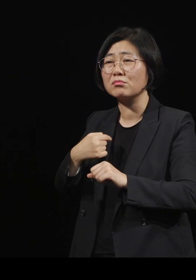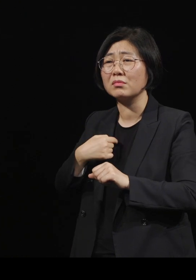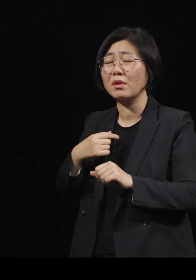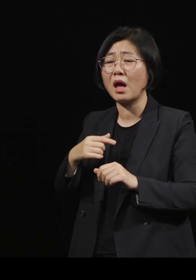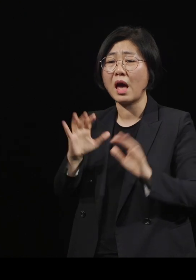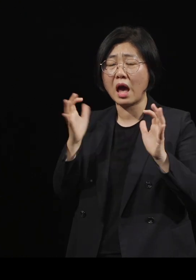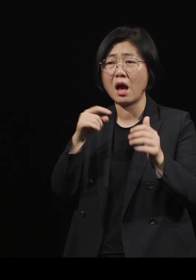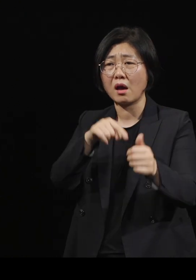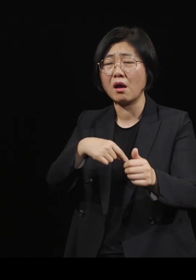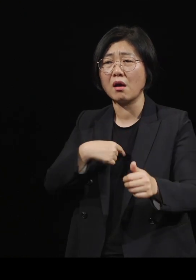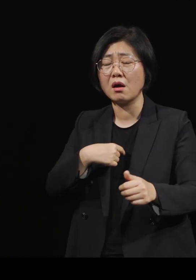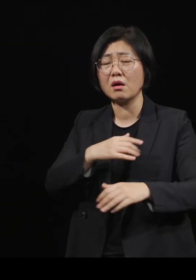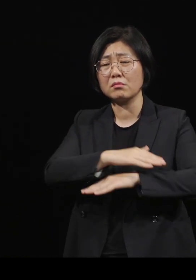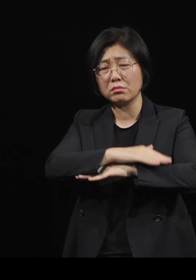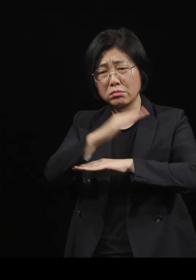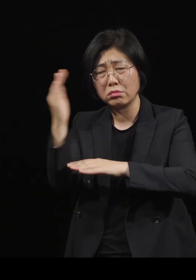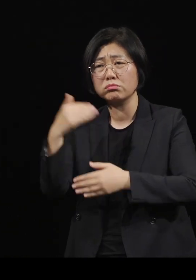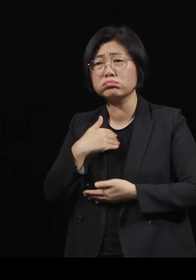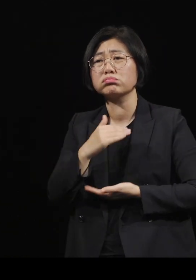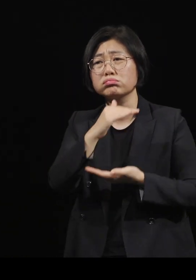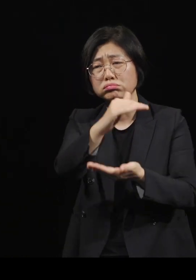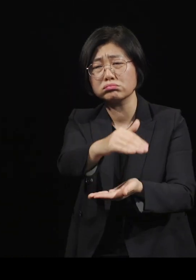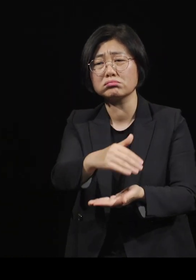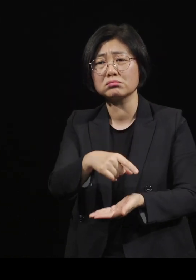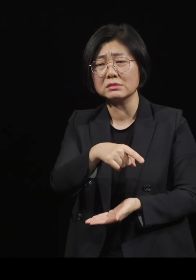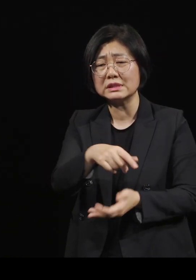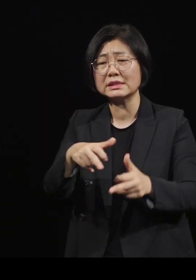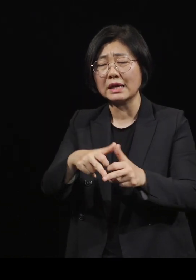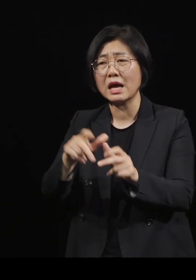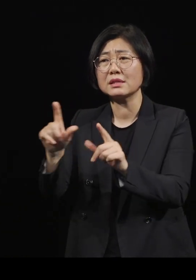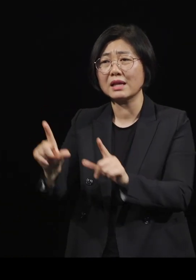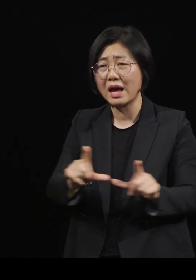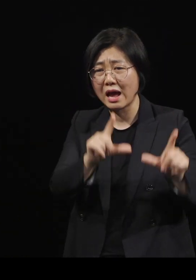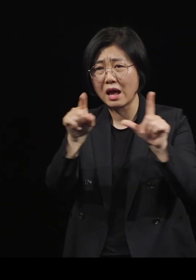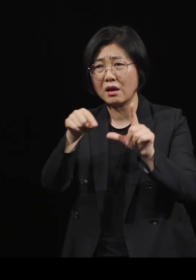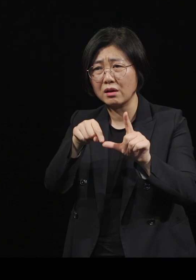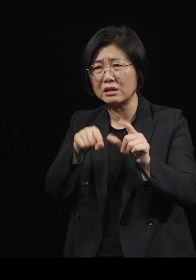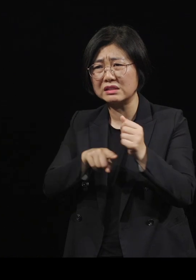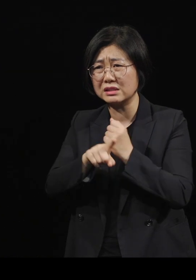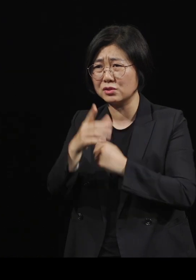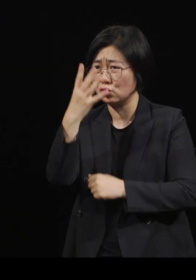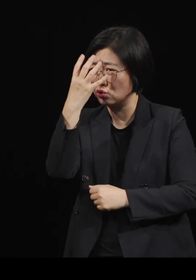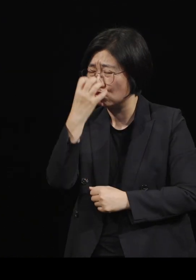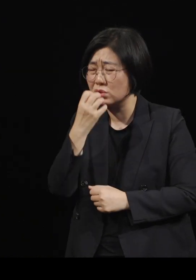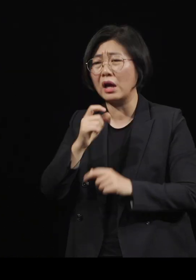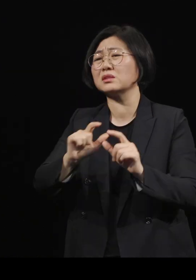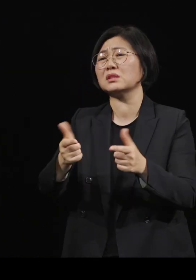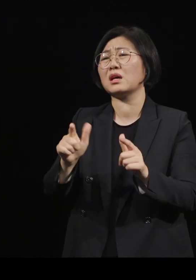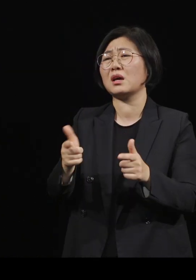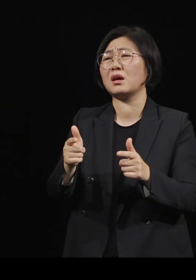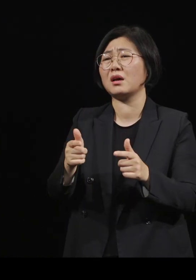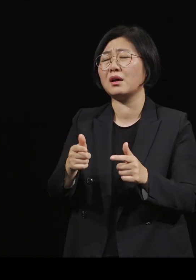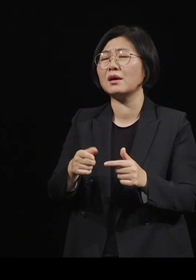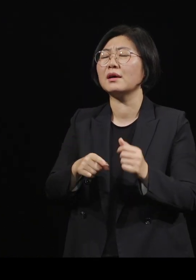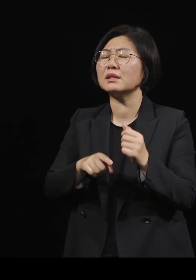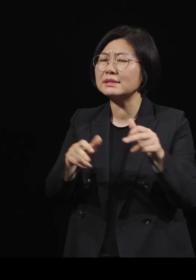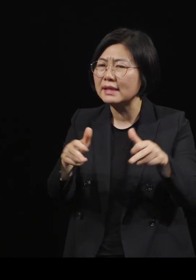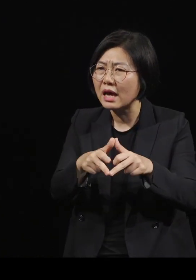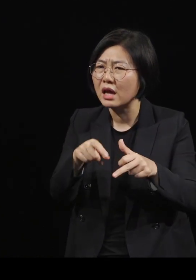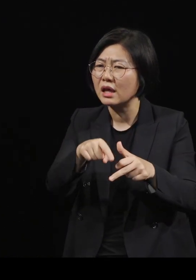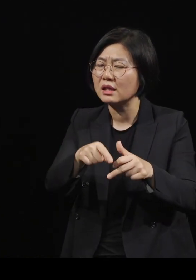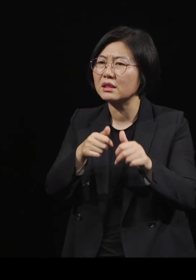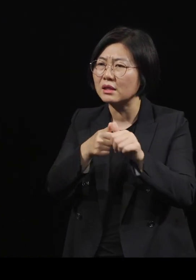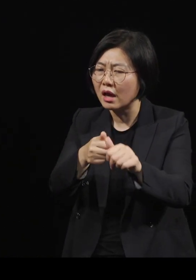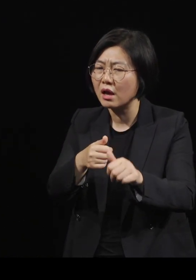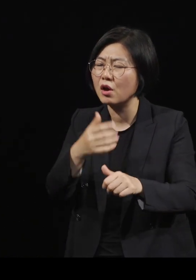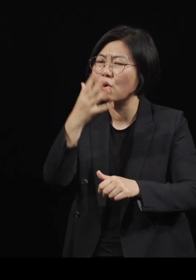이야기들을 들려주면서 장애인으로서 살아가는 그 자체가 우울한 게 아니라 장애를 대하는